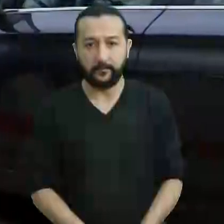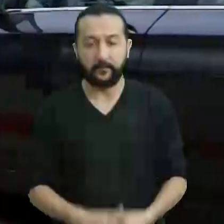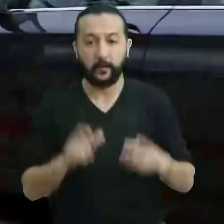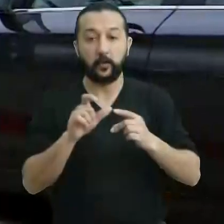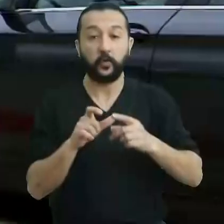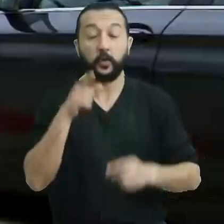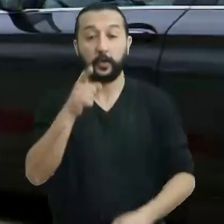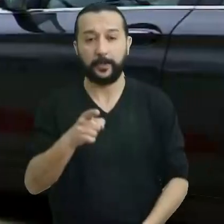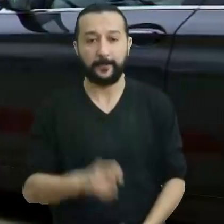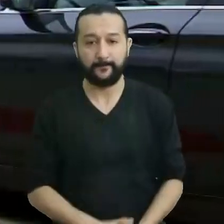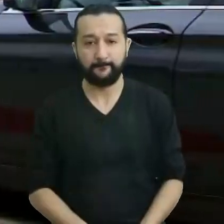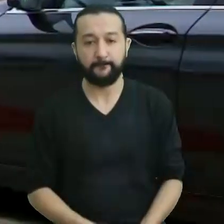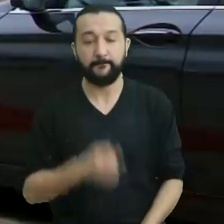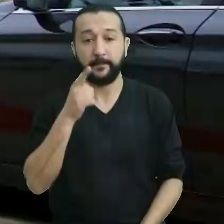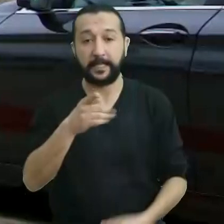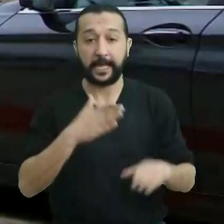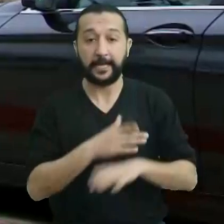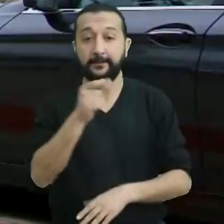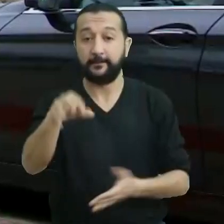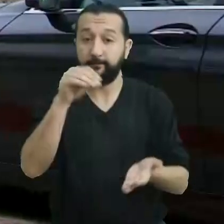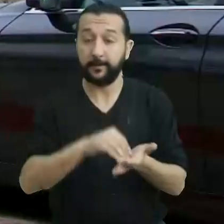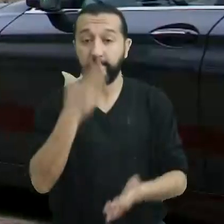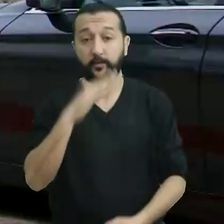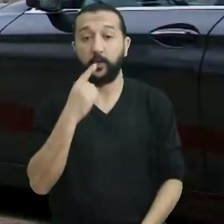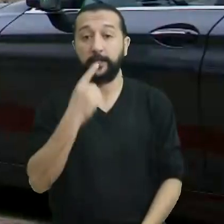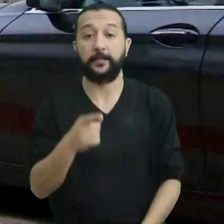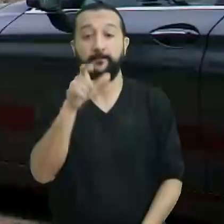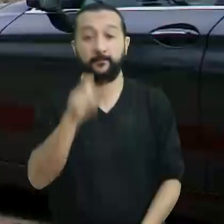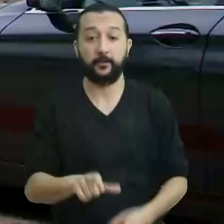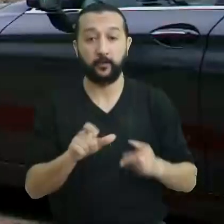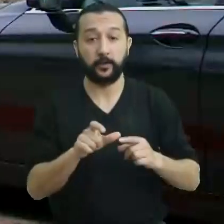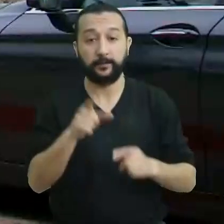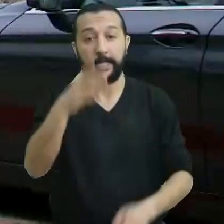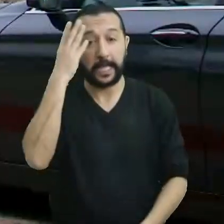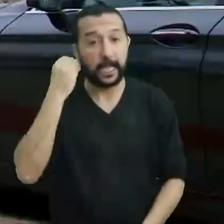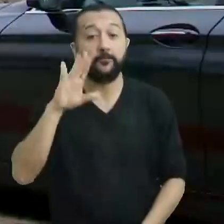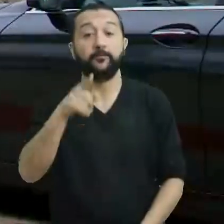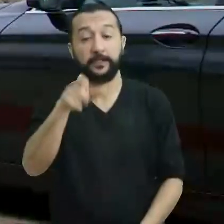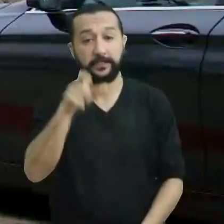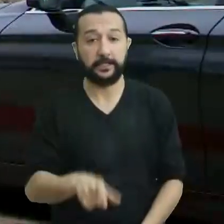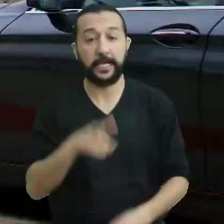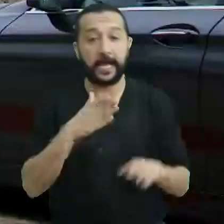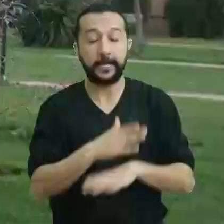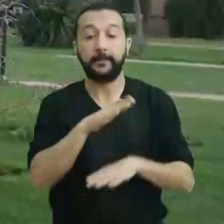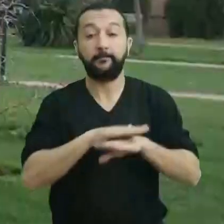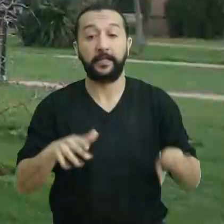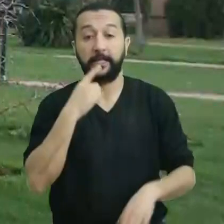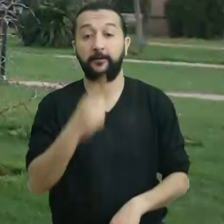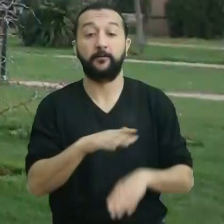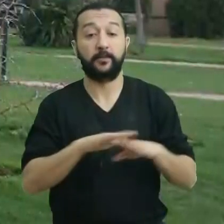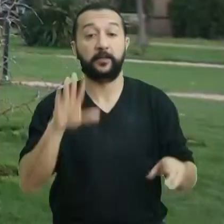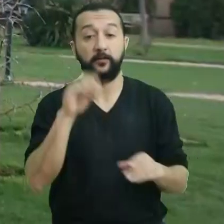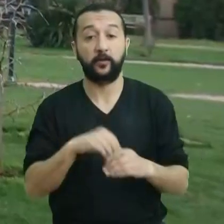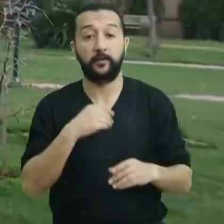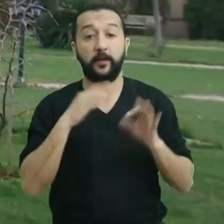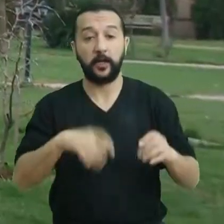Şükrü, artık sana bahşiş yok dedim Şükrücüğüm. Anlamıyor musun sen ya? Artık bitti diyorum, bitti.